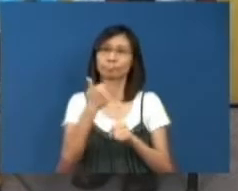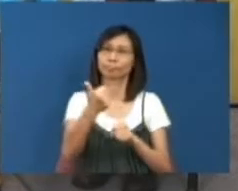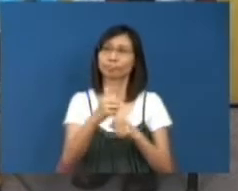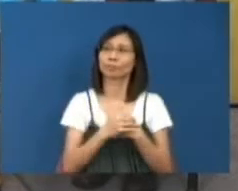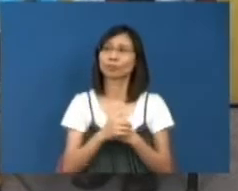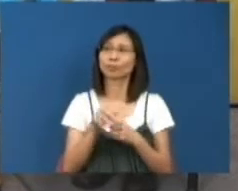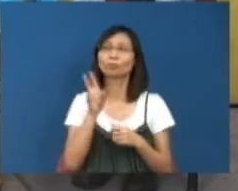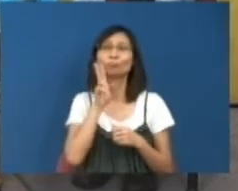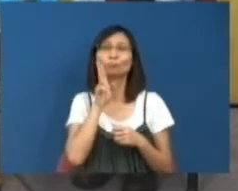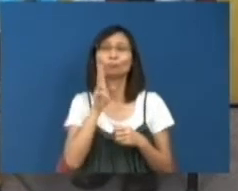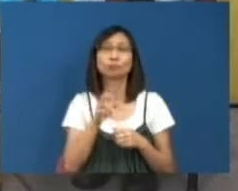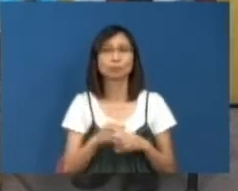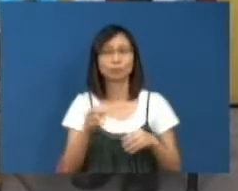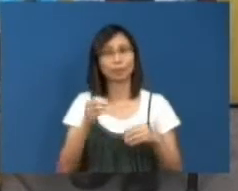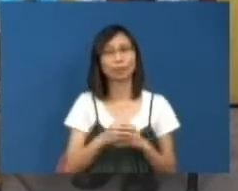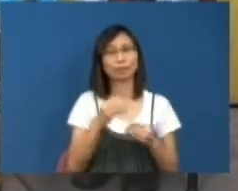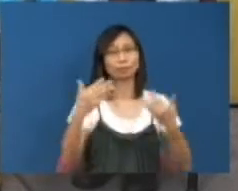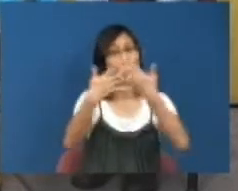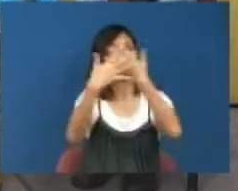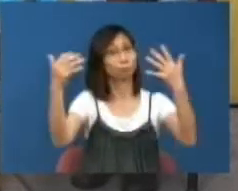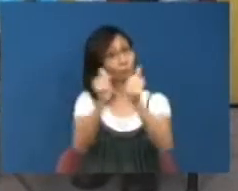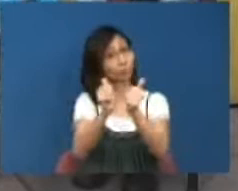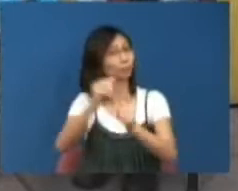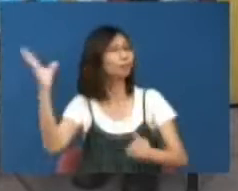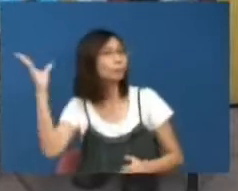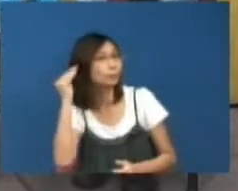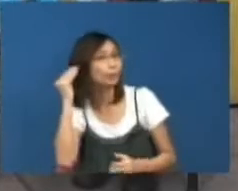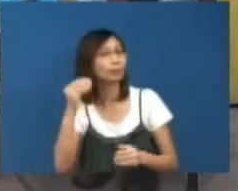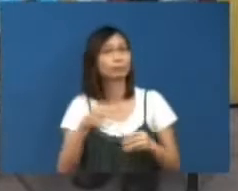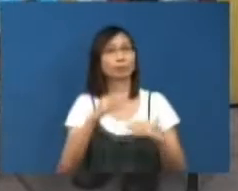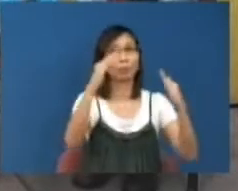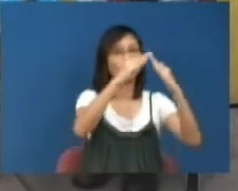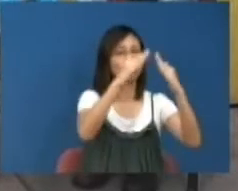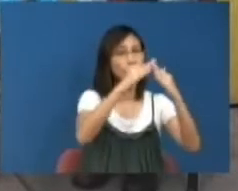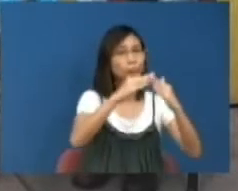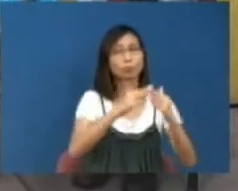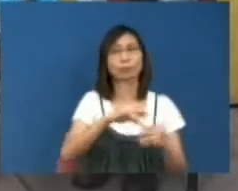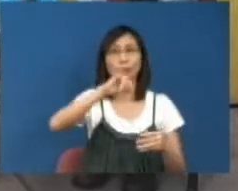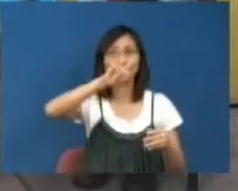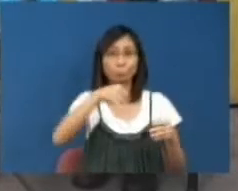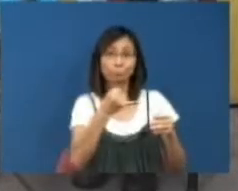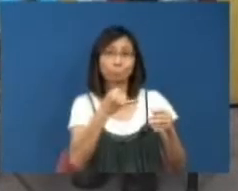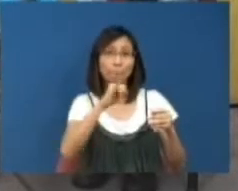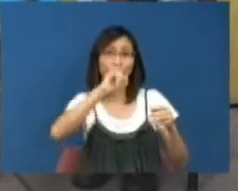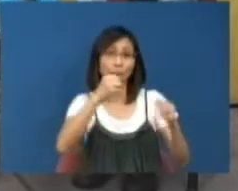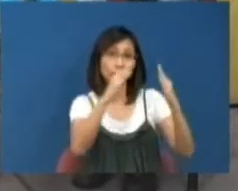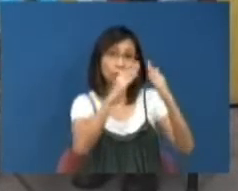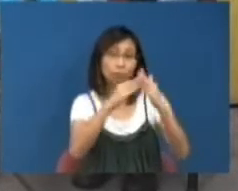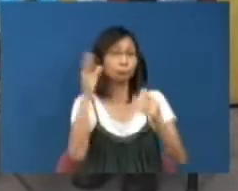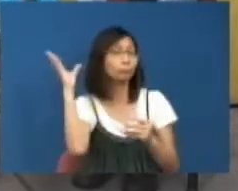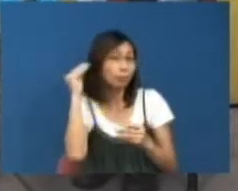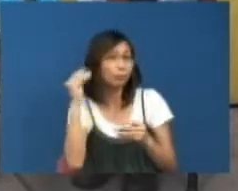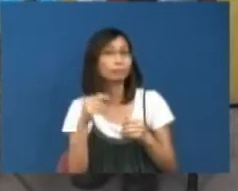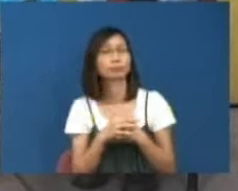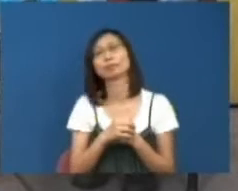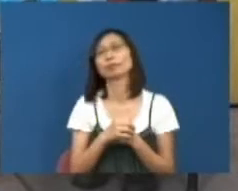嗰啲業主啊，同埋網友要聽下啦。呢個呢集真係好好專題，係。 就即係有一個概念性嘅